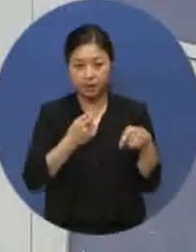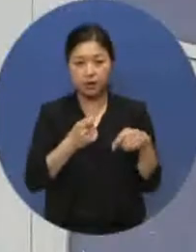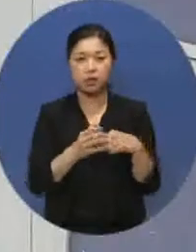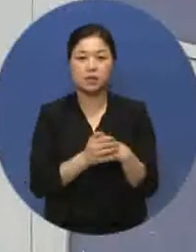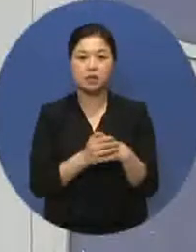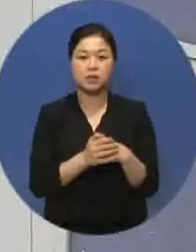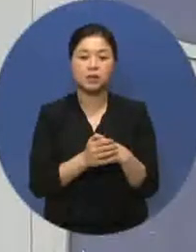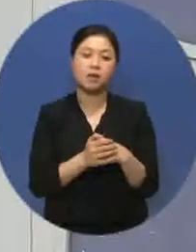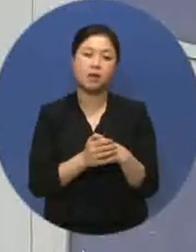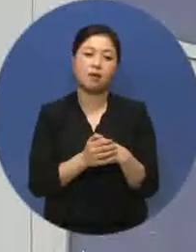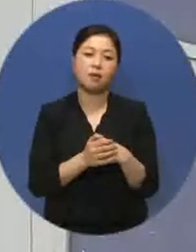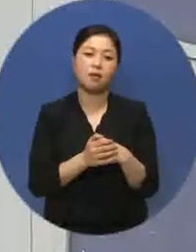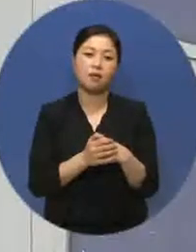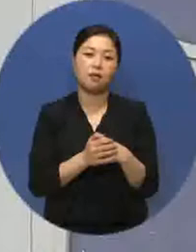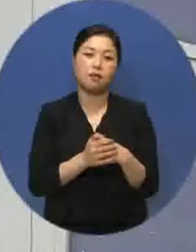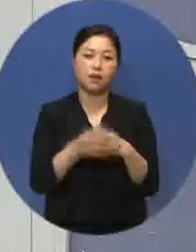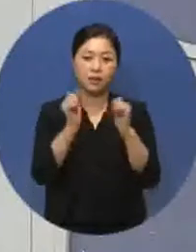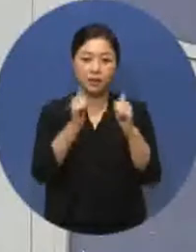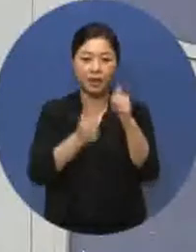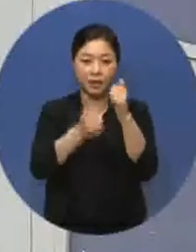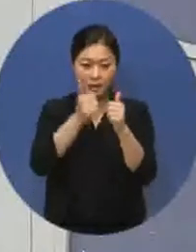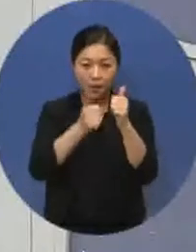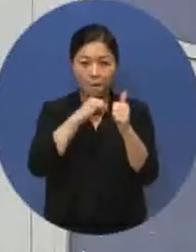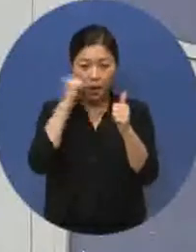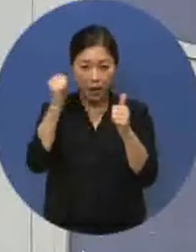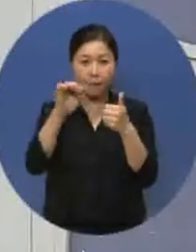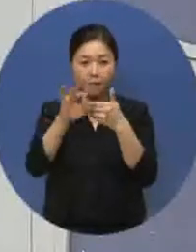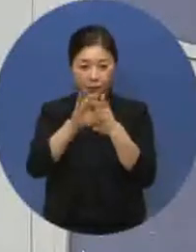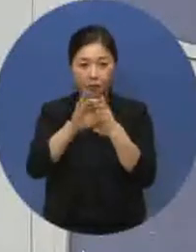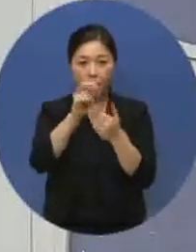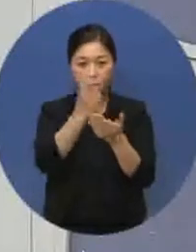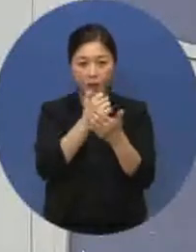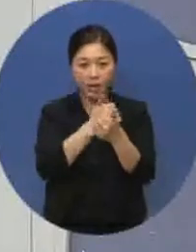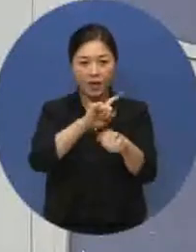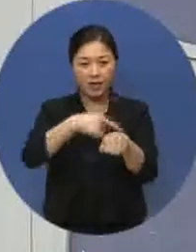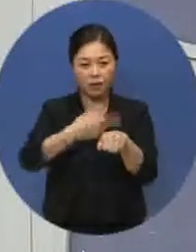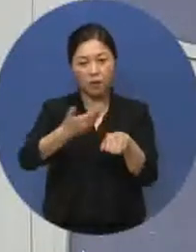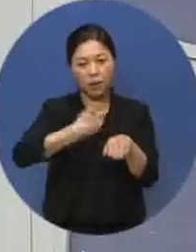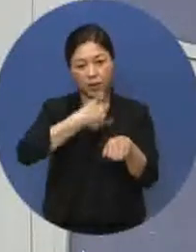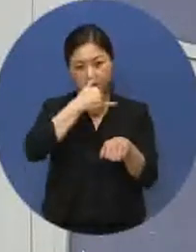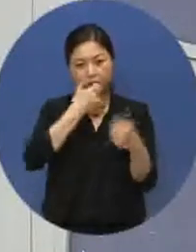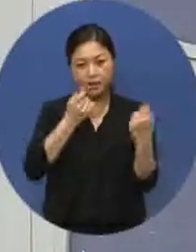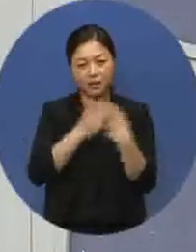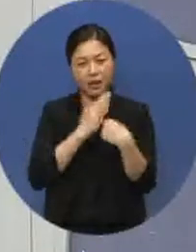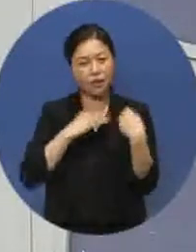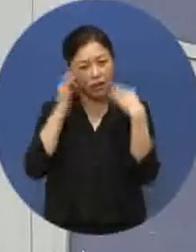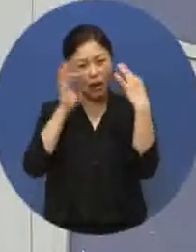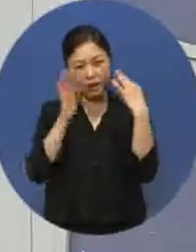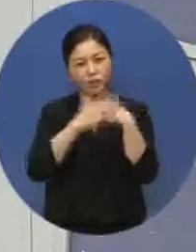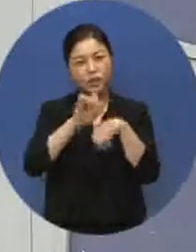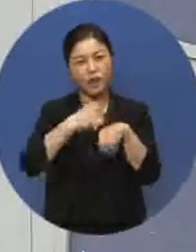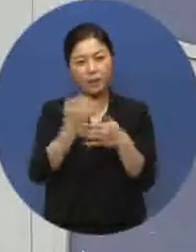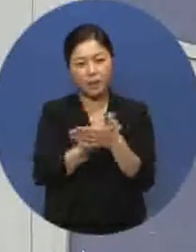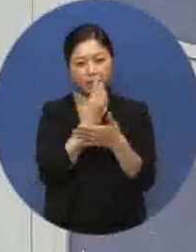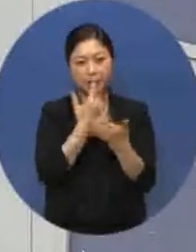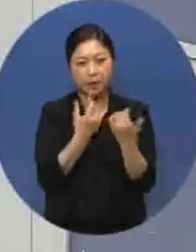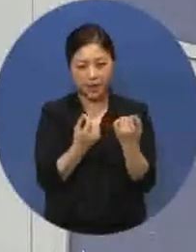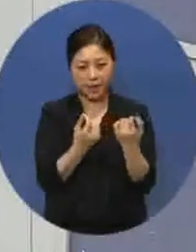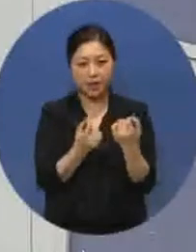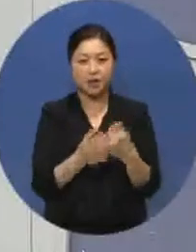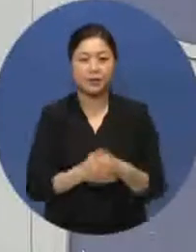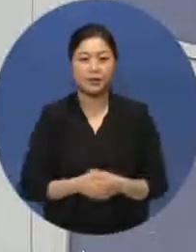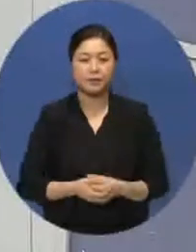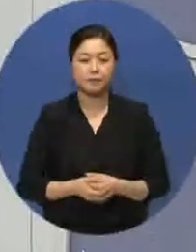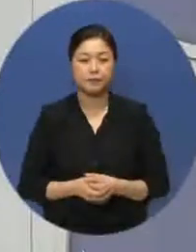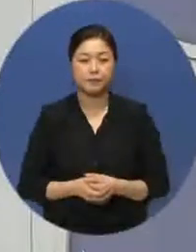시험을 합격하면은 그 자격이 법에 의해서 부여된 자격이기 때문에 제가 노력을 해서 땄다기보다는 그냥 사법 시험 합격의 네. 대가라고